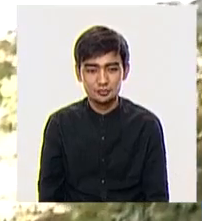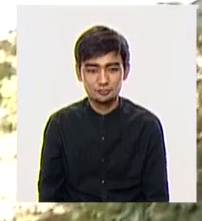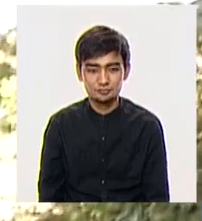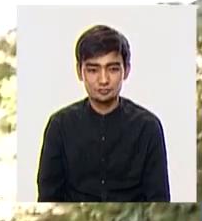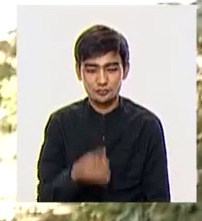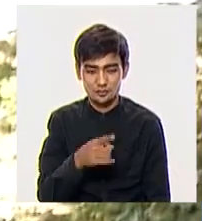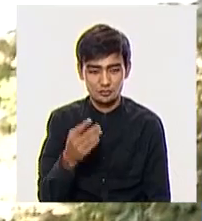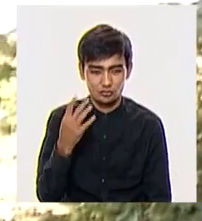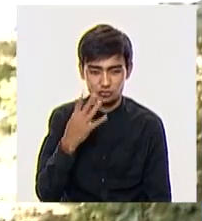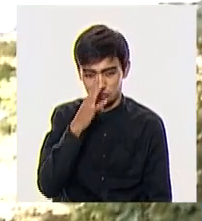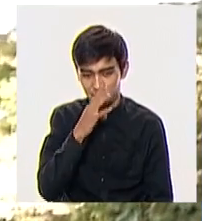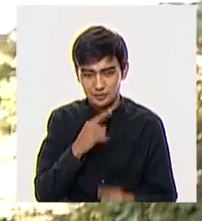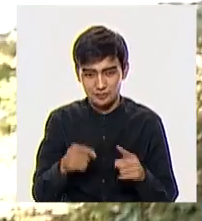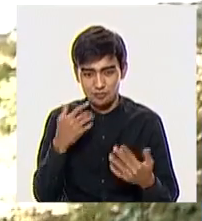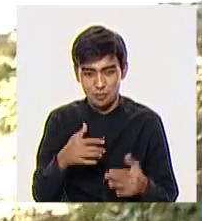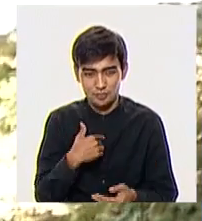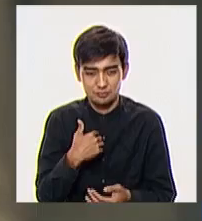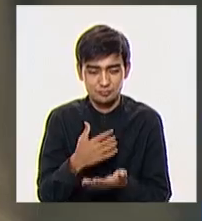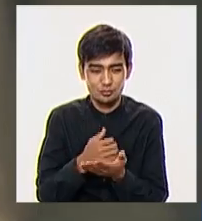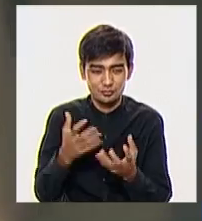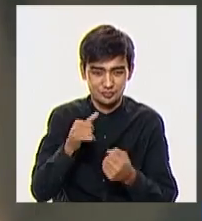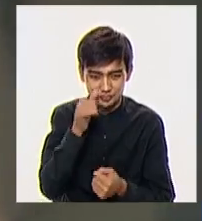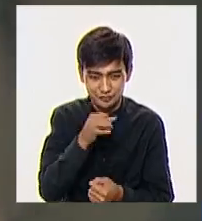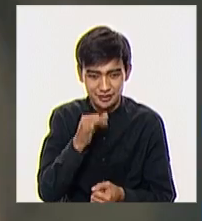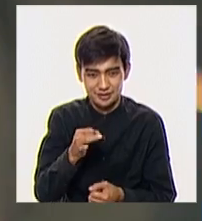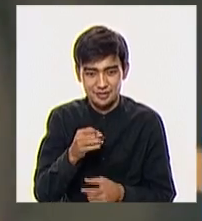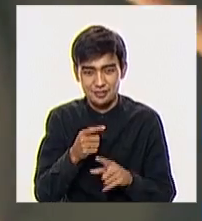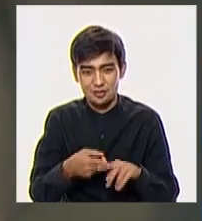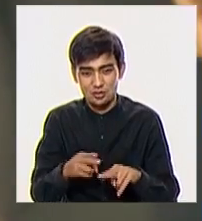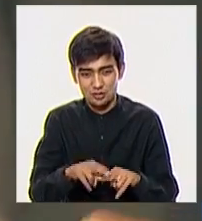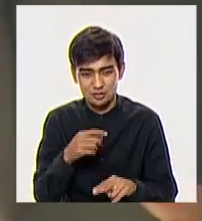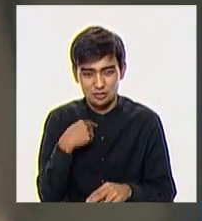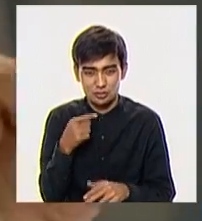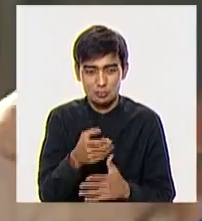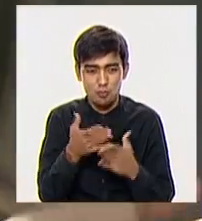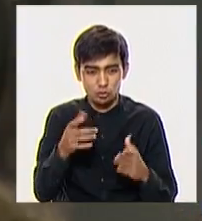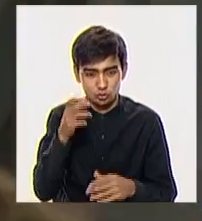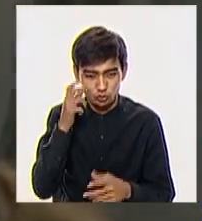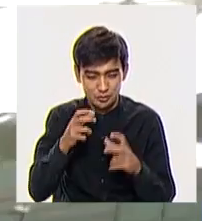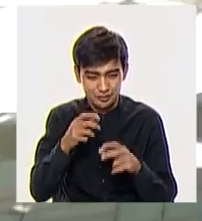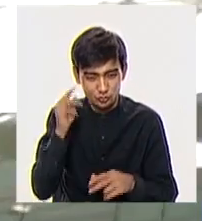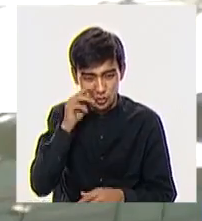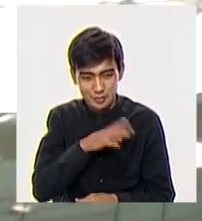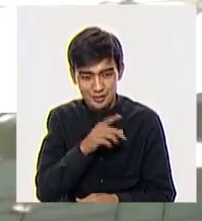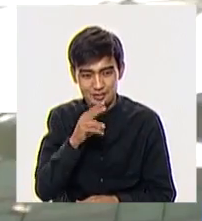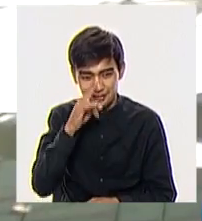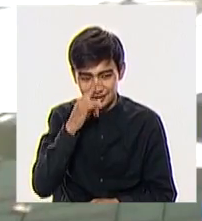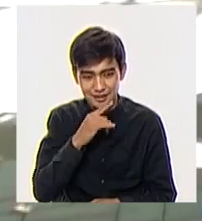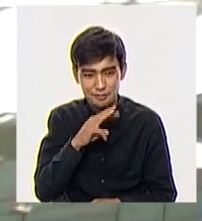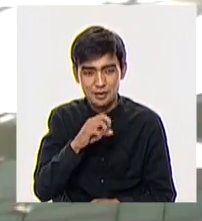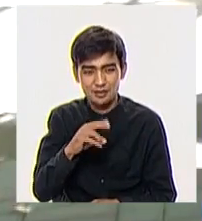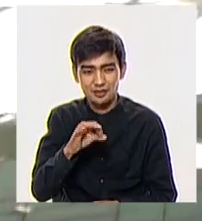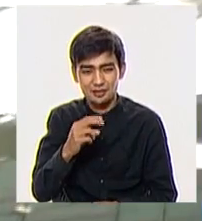Бұл 4 айдан бері тиісті шәкіртақымызды алмай шаршатып деп шырылдаған білімгерлер айтуларынша мыңдаған студент білім алып келген Қазақ медициналық үздіксіз білім